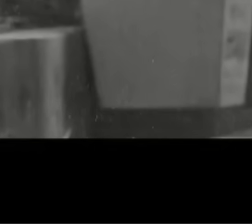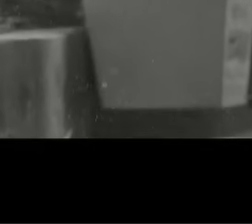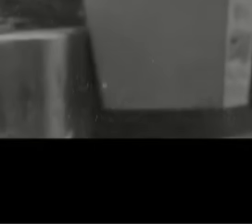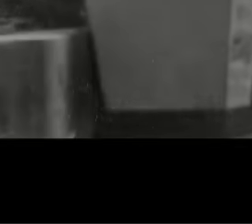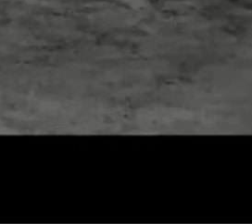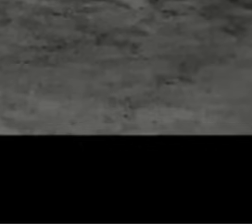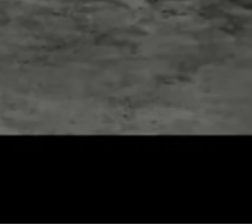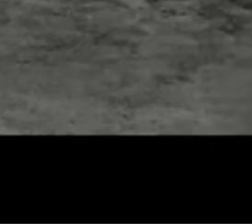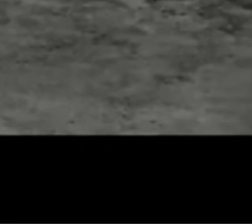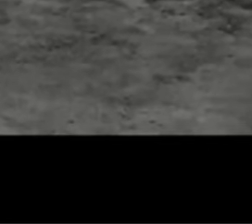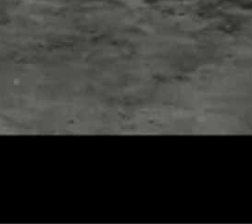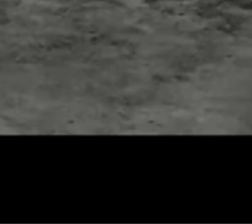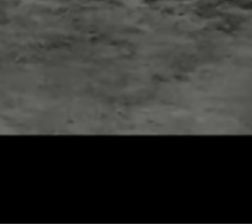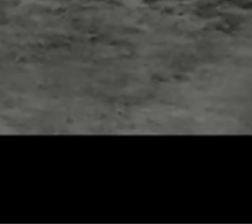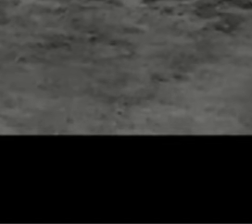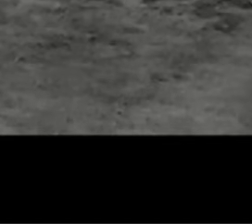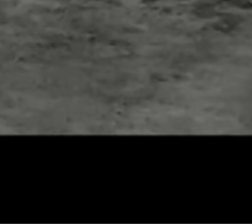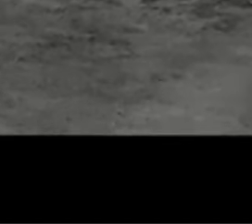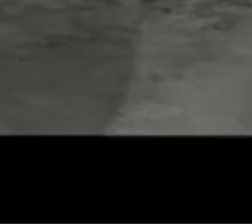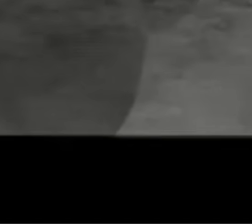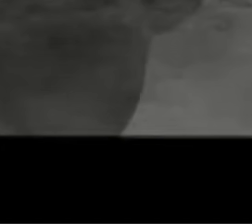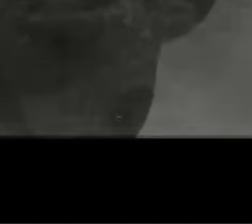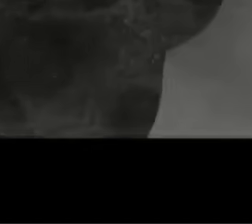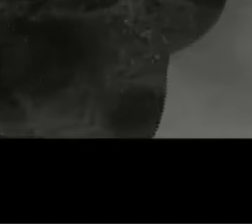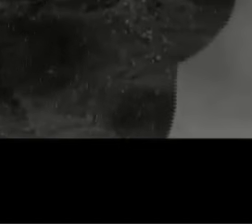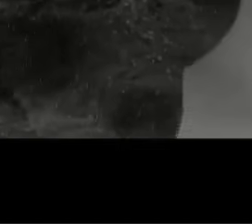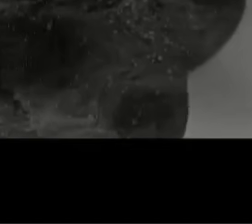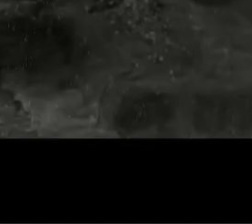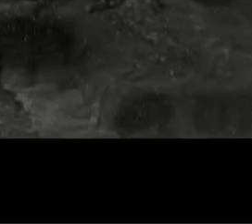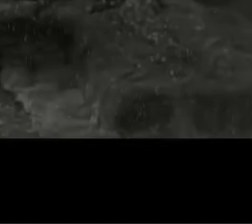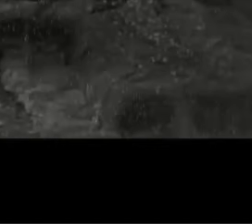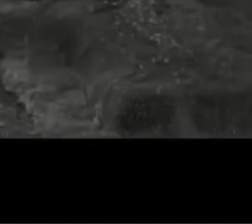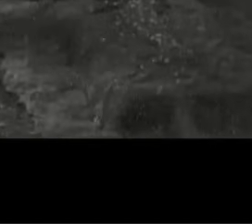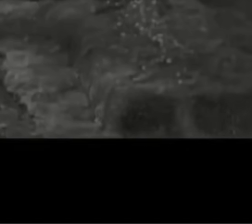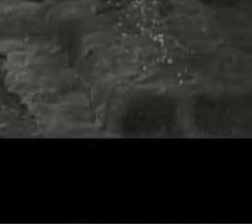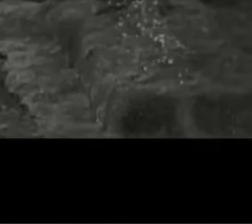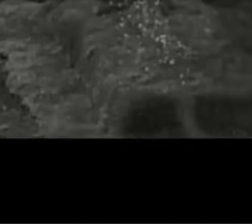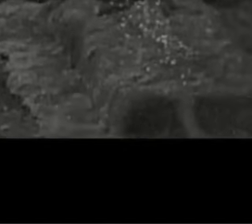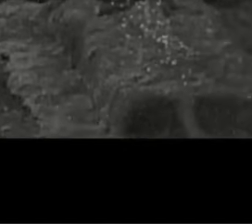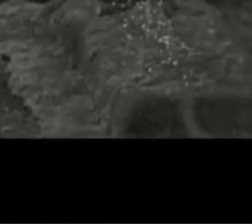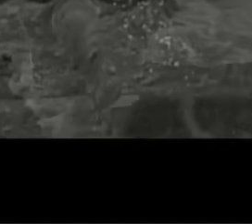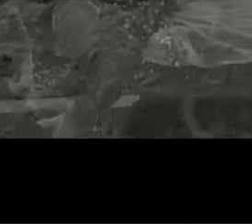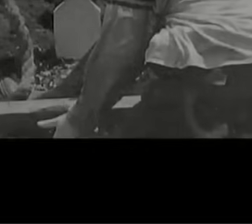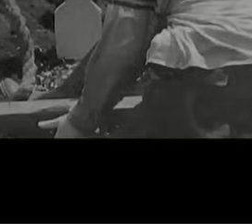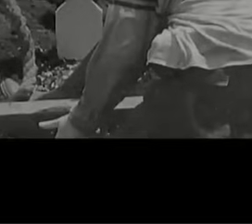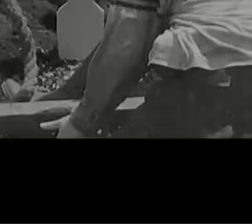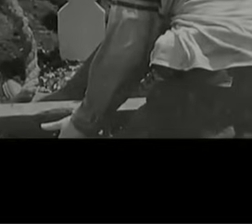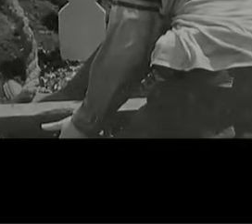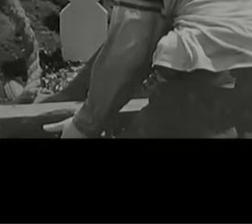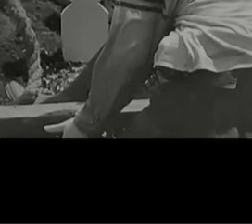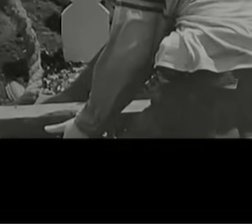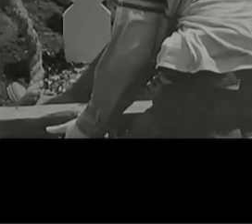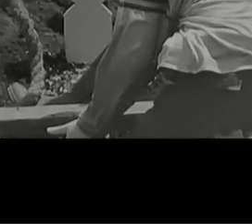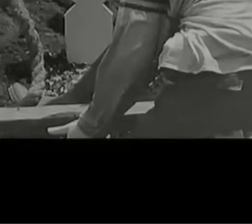Tidak satu, tidak dua, mereka pergi bergerombol dalam gelombang bernama